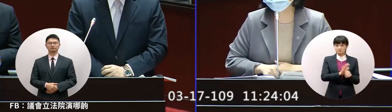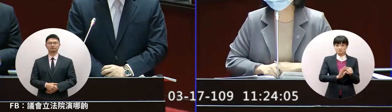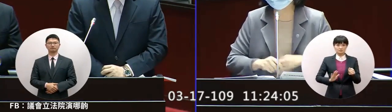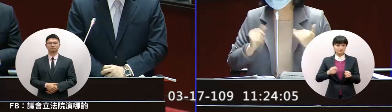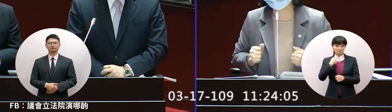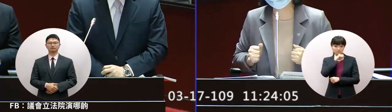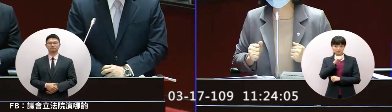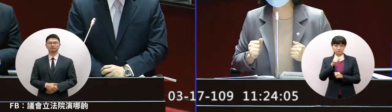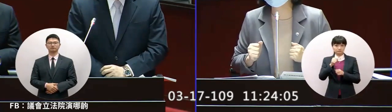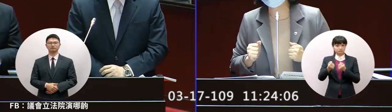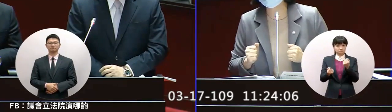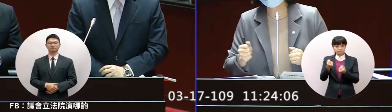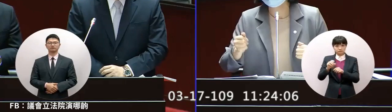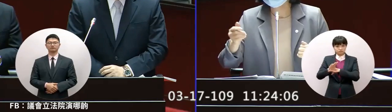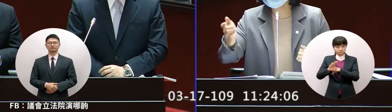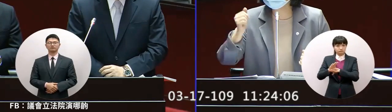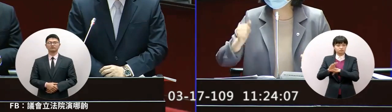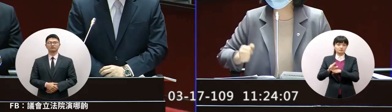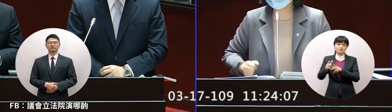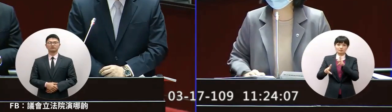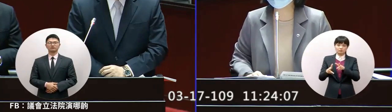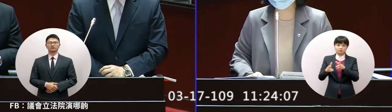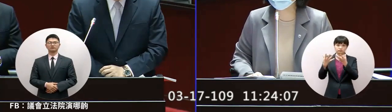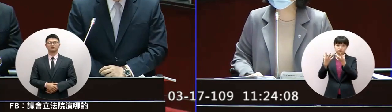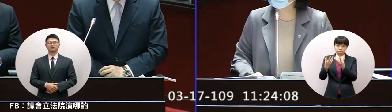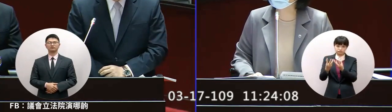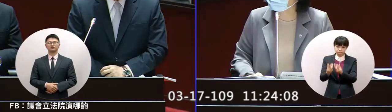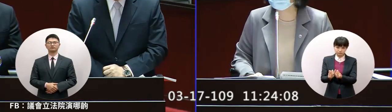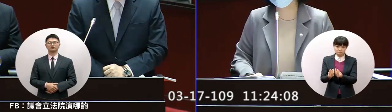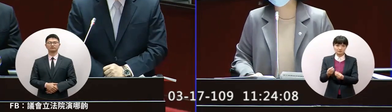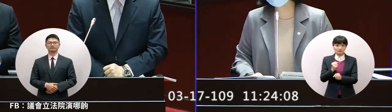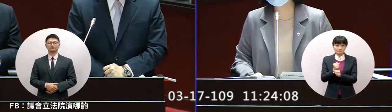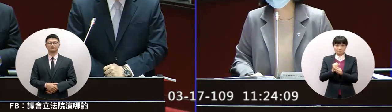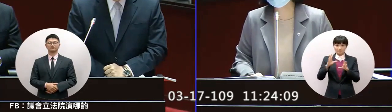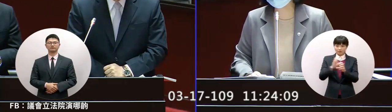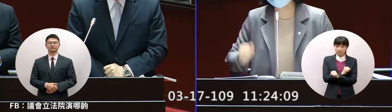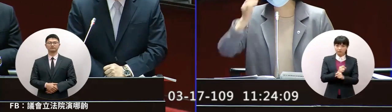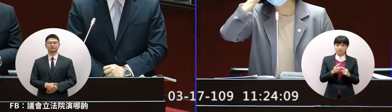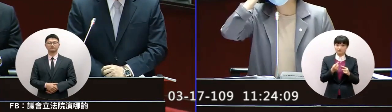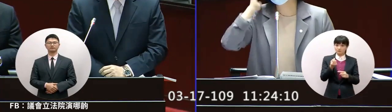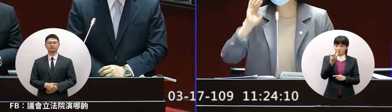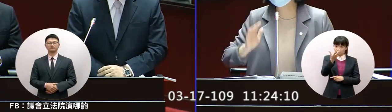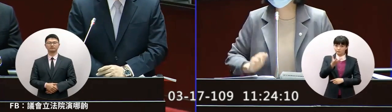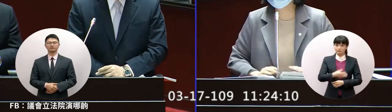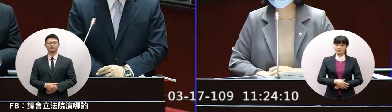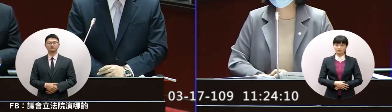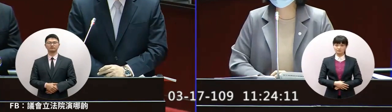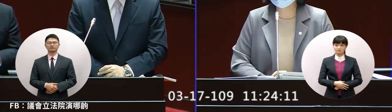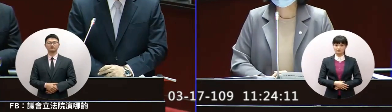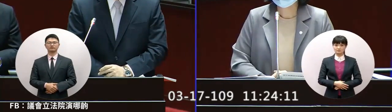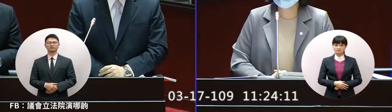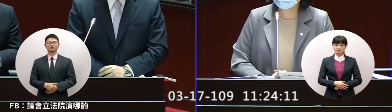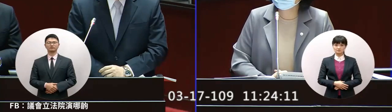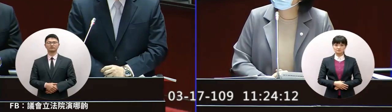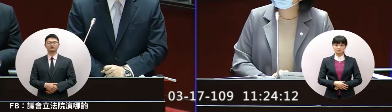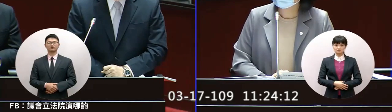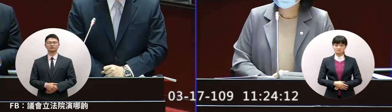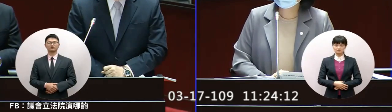市场本身的一底萎缩，一底萎缩，这个失业人口的冲击也不小，真的是不小。所以我们不希望说，